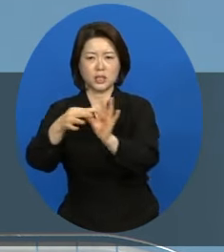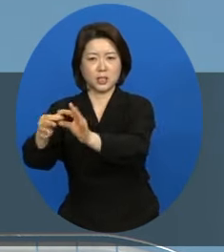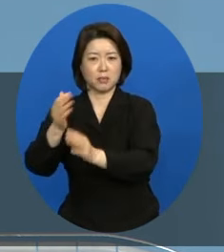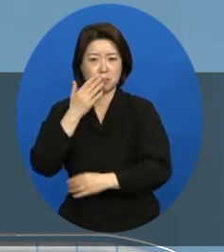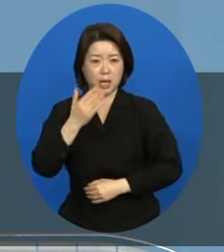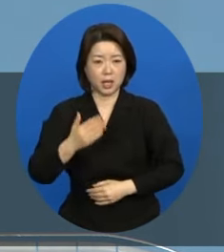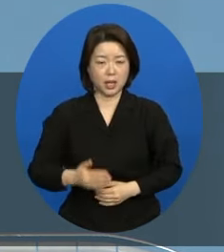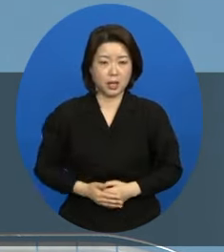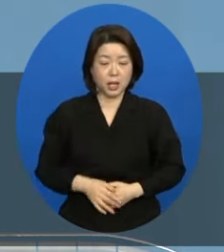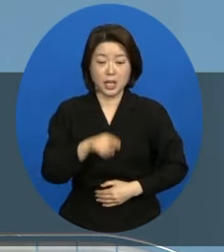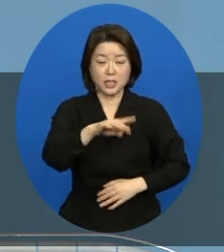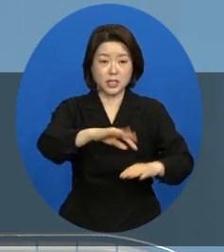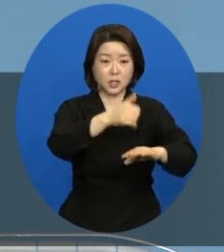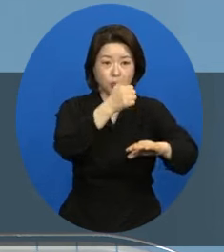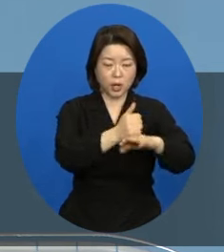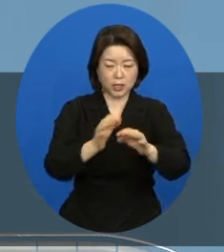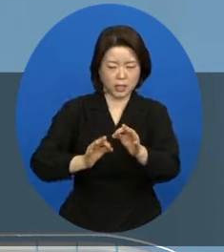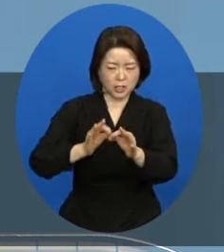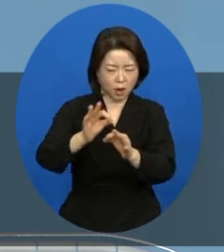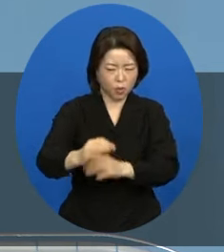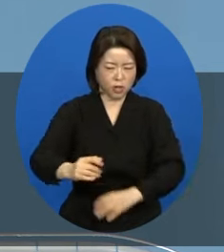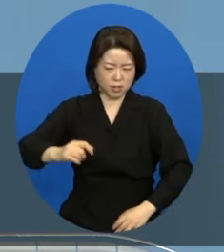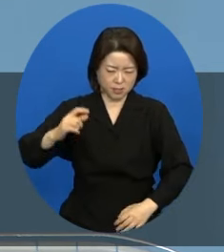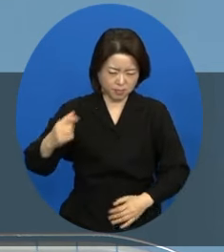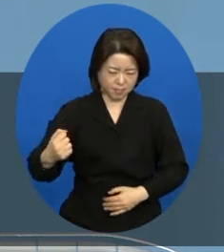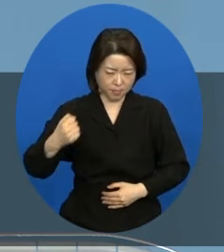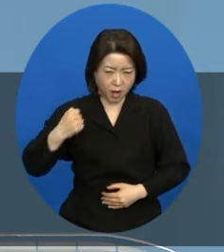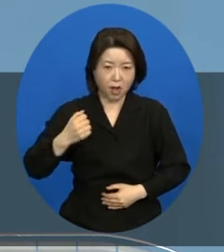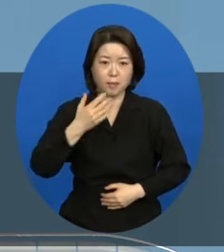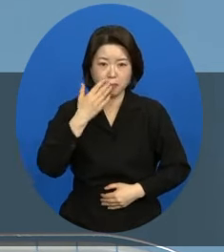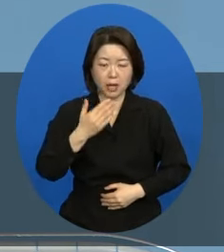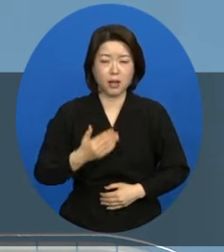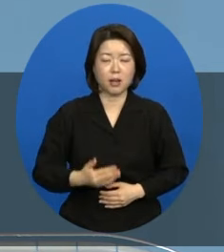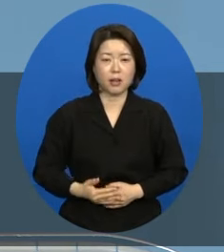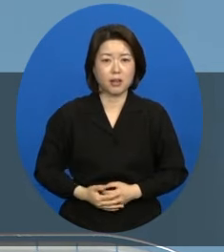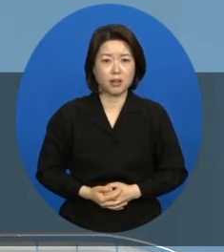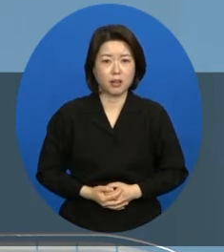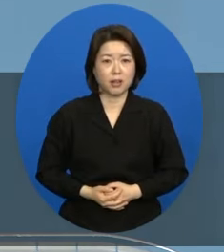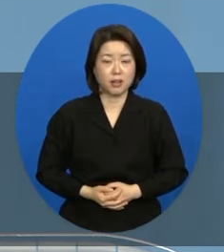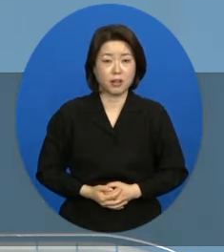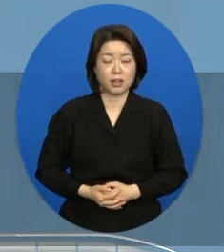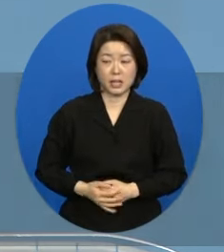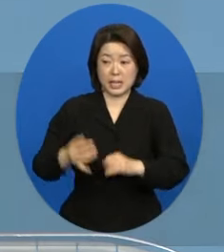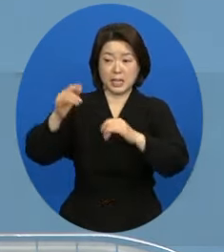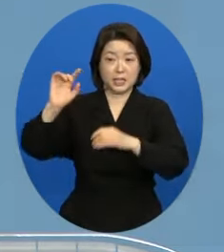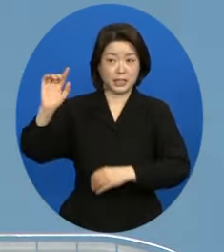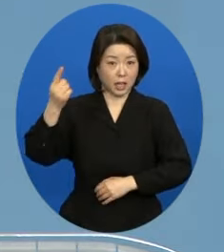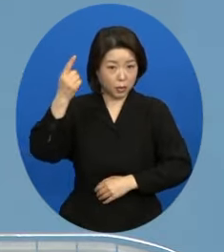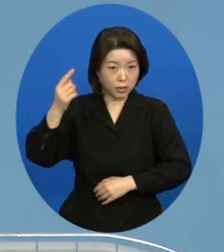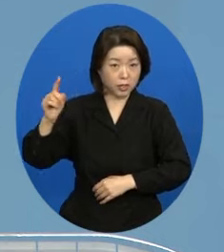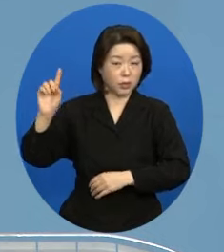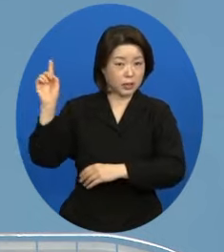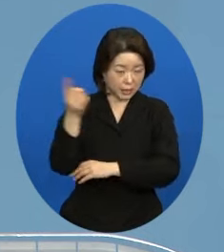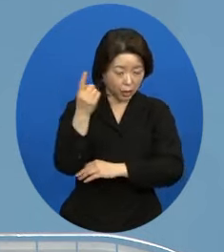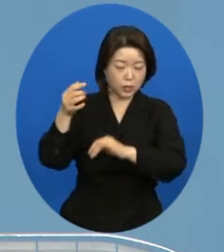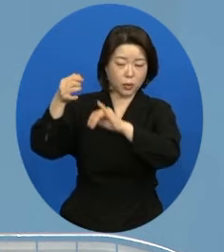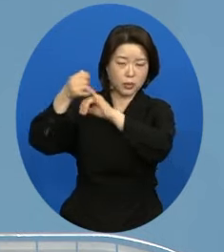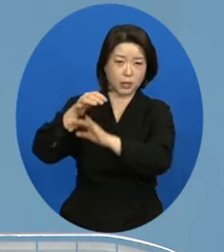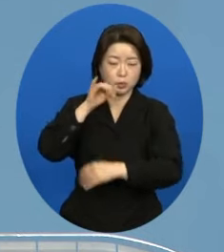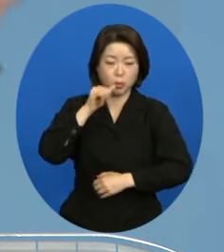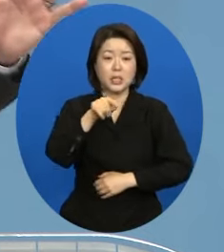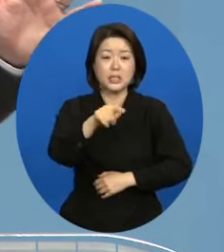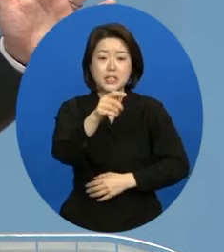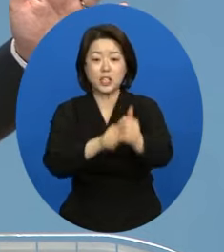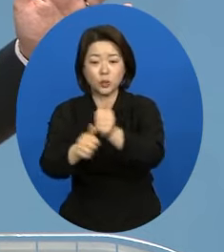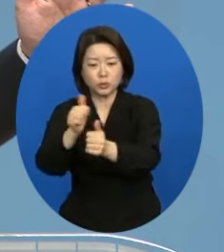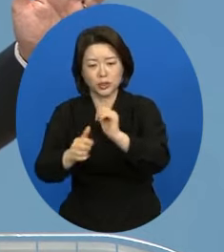것이며 내 왕가 히 튼튼하게서 있을 것이다 속하신 거야 하나님이 너의 후손은